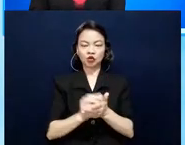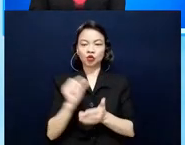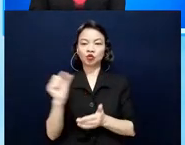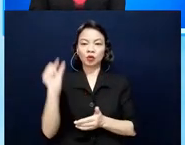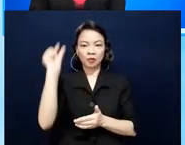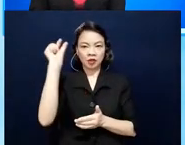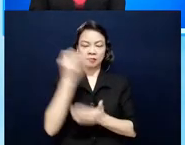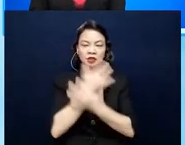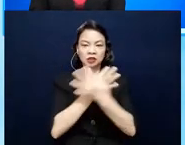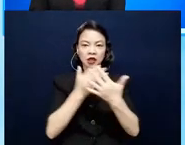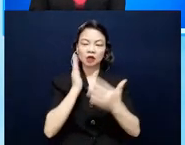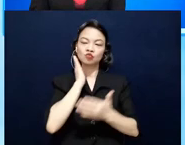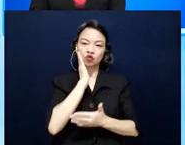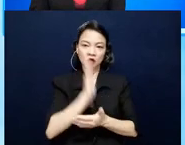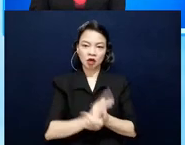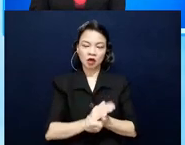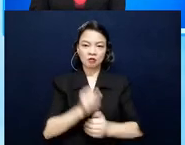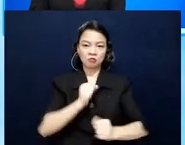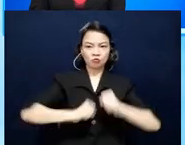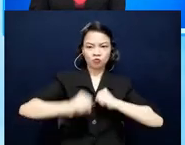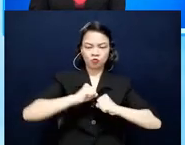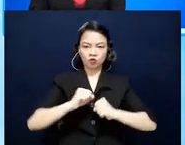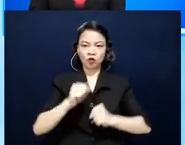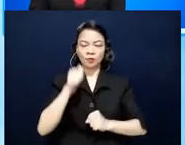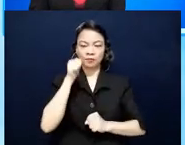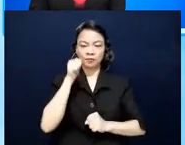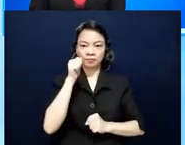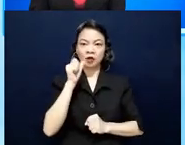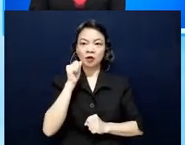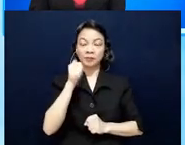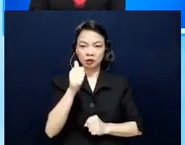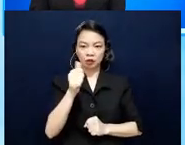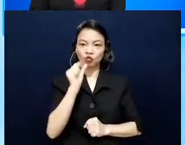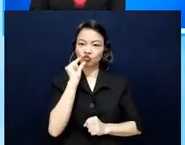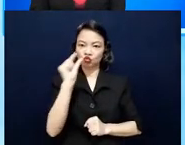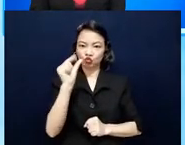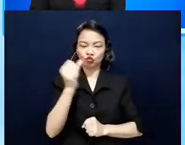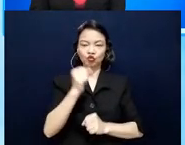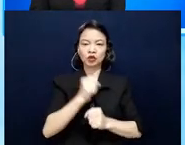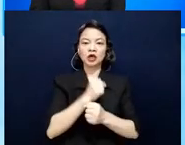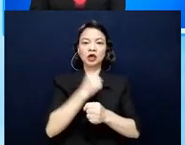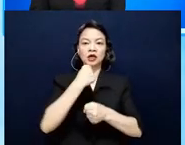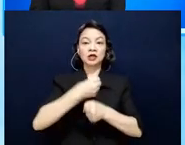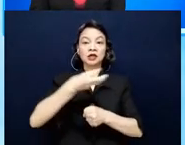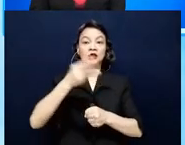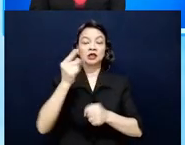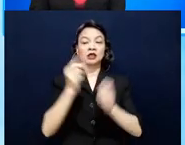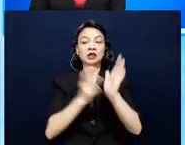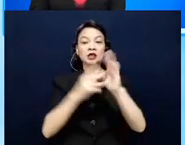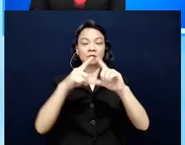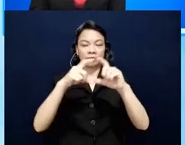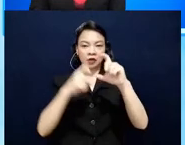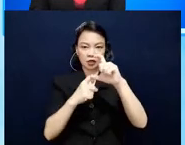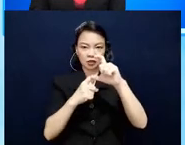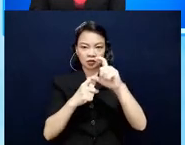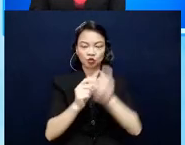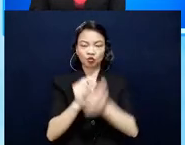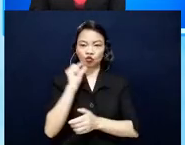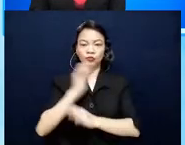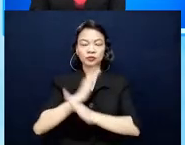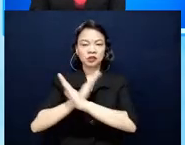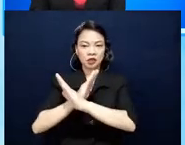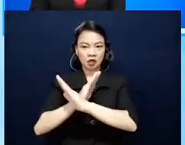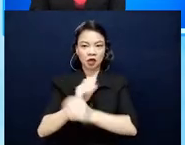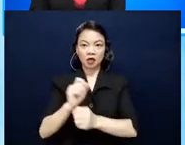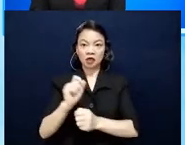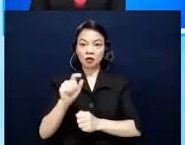memiliki peran penting dalam membudayakan GERMAS untuk mencegah timbulnya penyakit tidak menular ini.